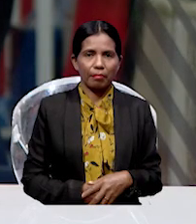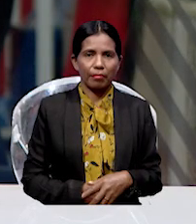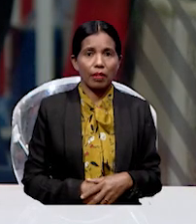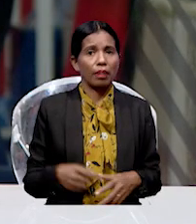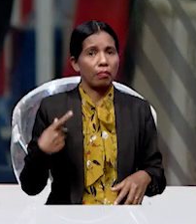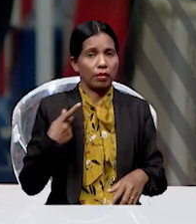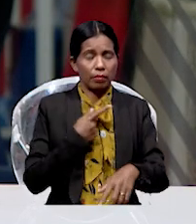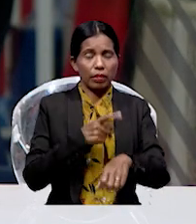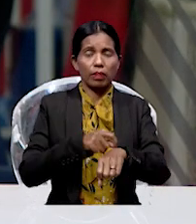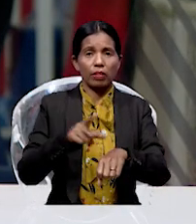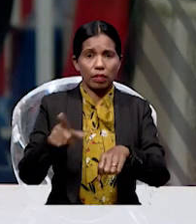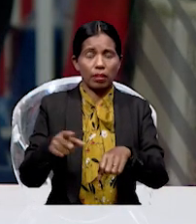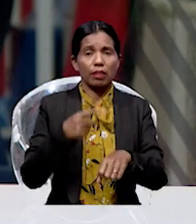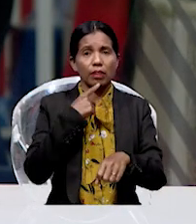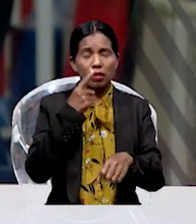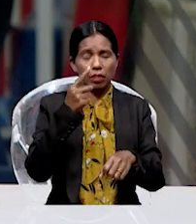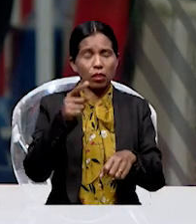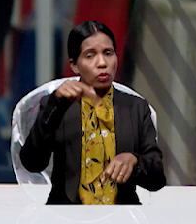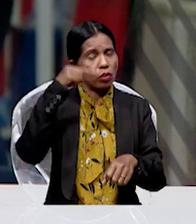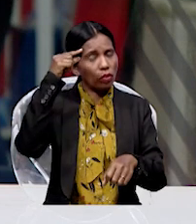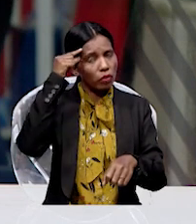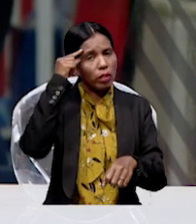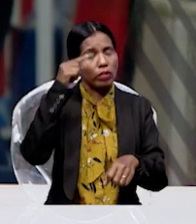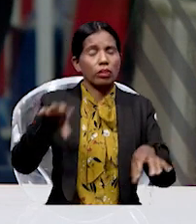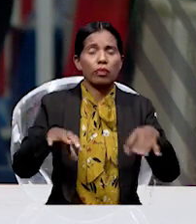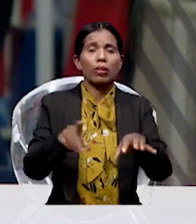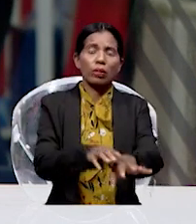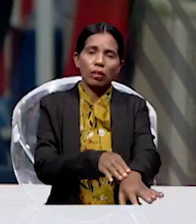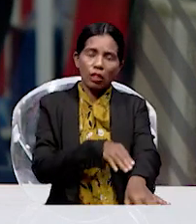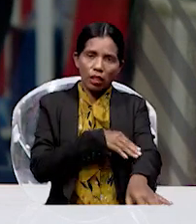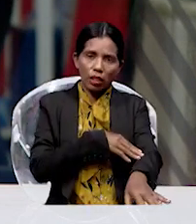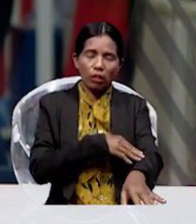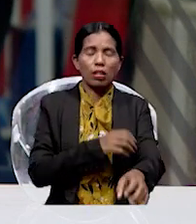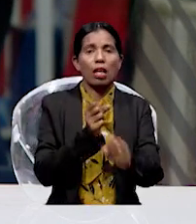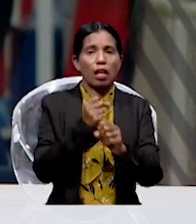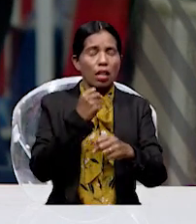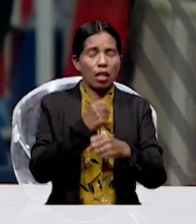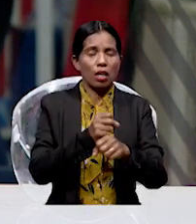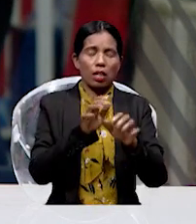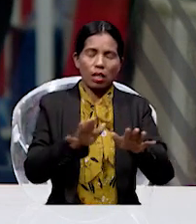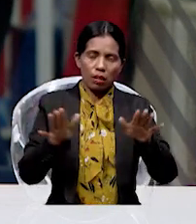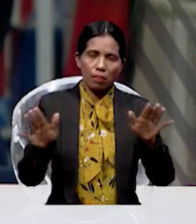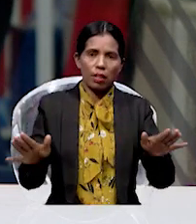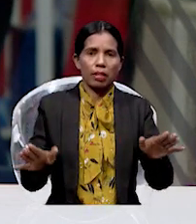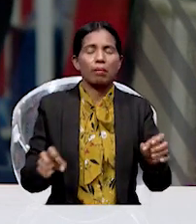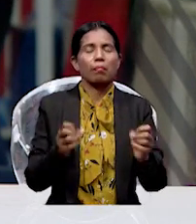Parlamento Nacional considera governo lento e a prevenção implica labare balun la consegue